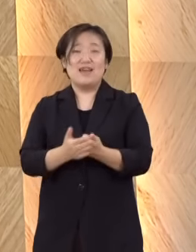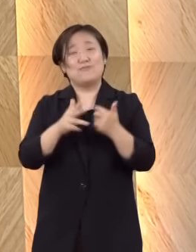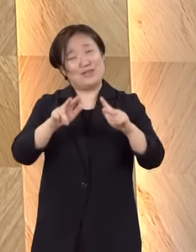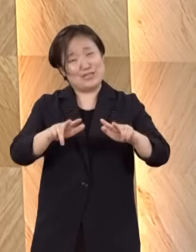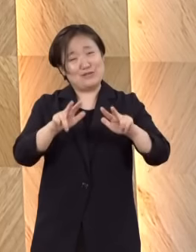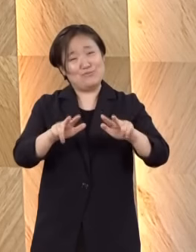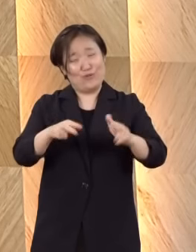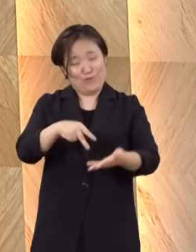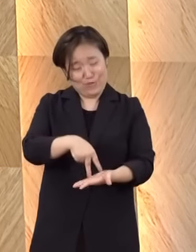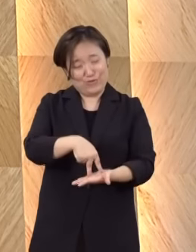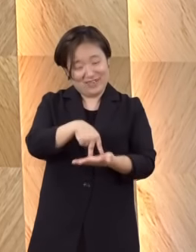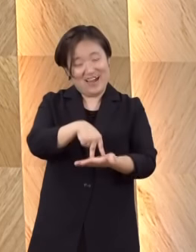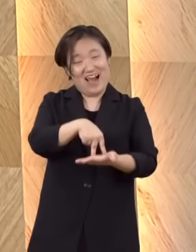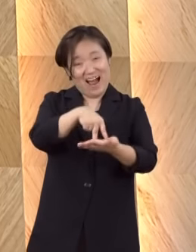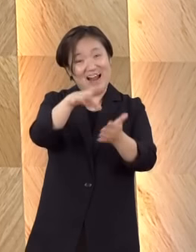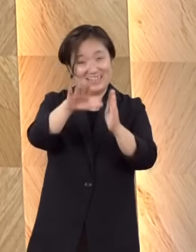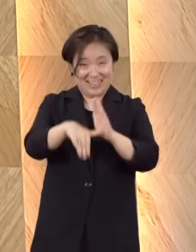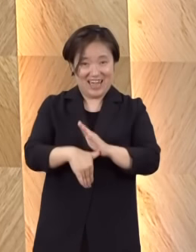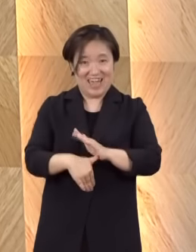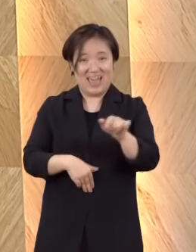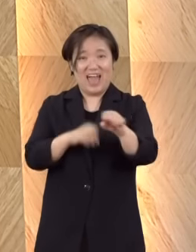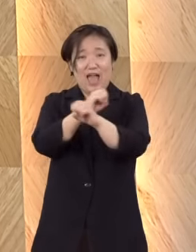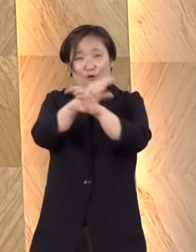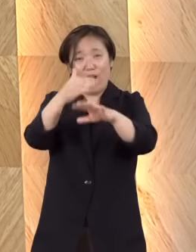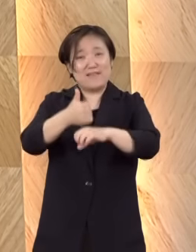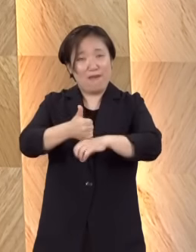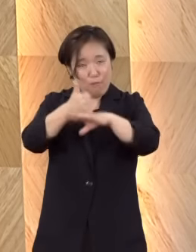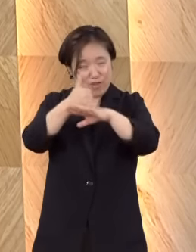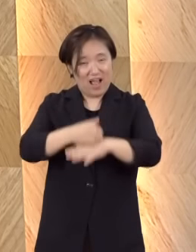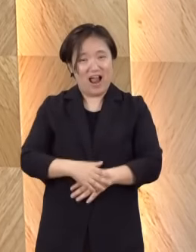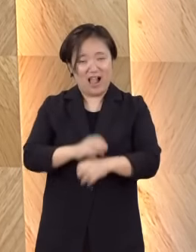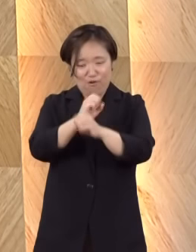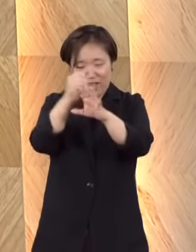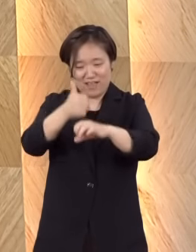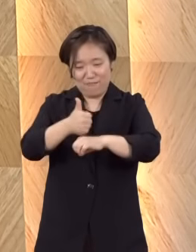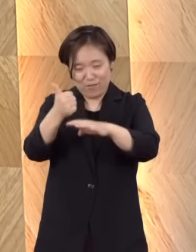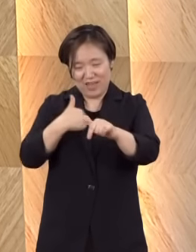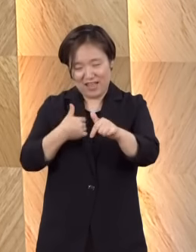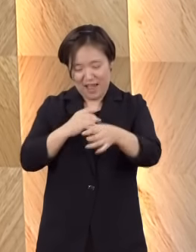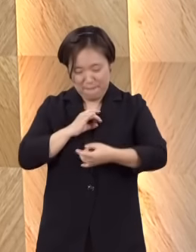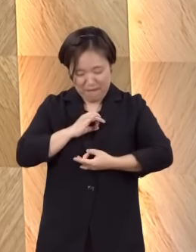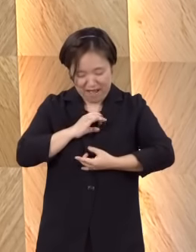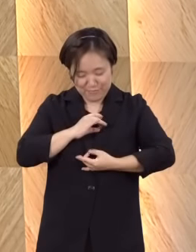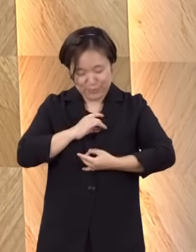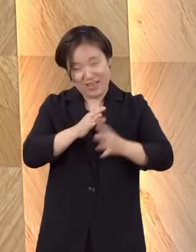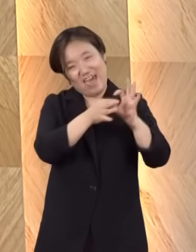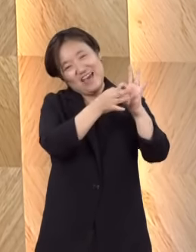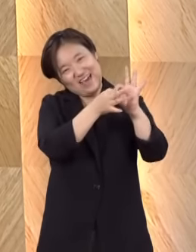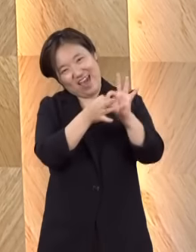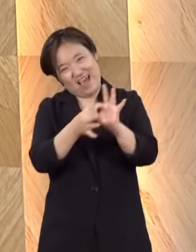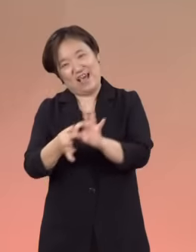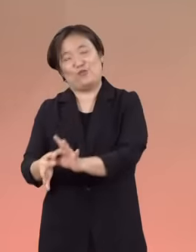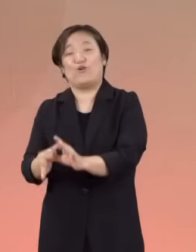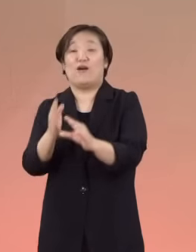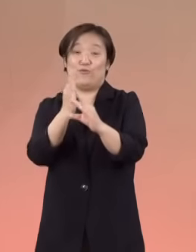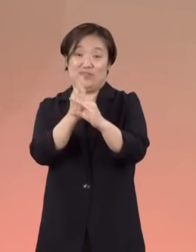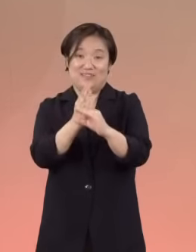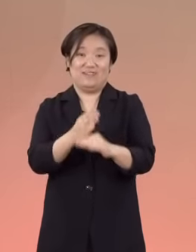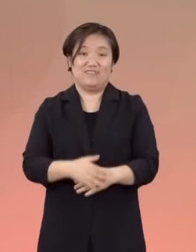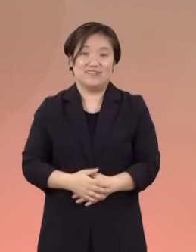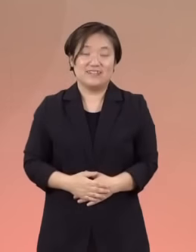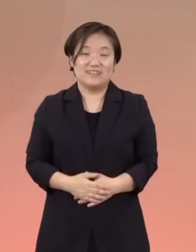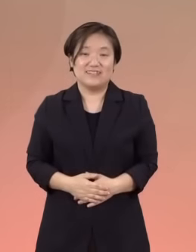나무아미타불 관세보살 염불을 마음속으로 계속 해주고 있습니다 그리고